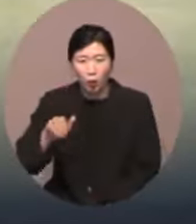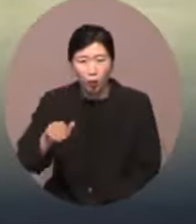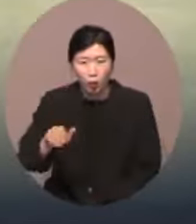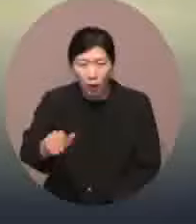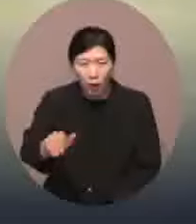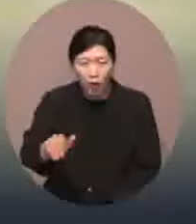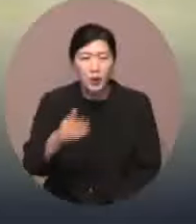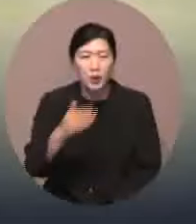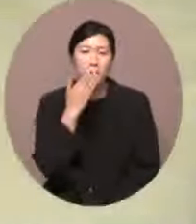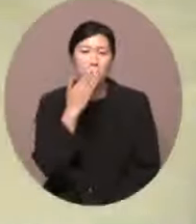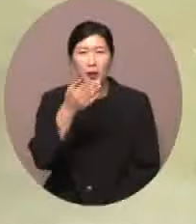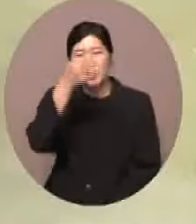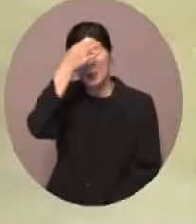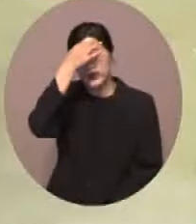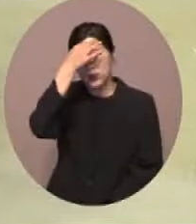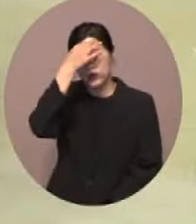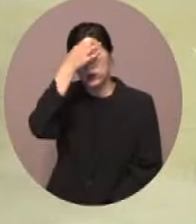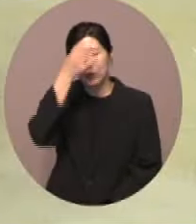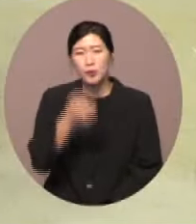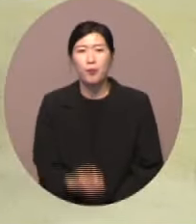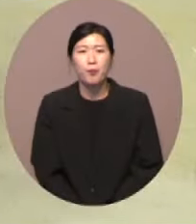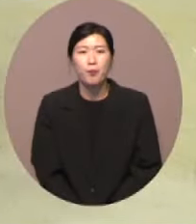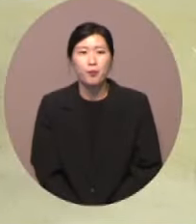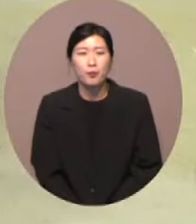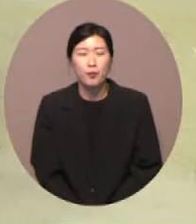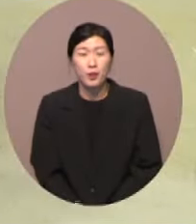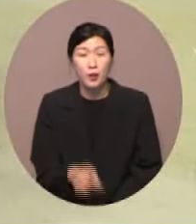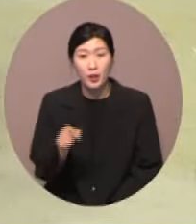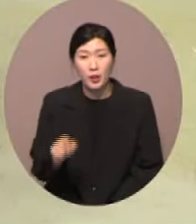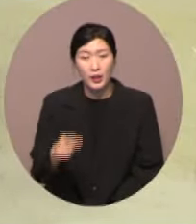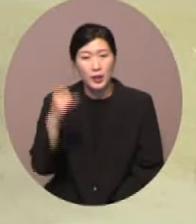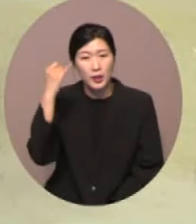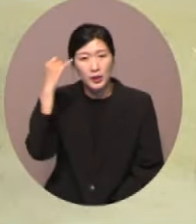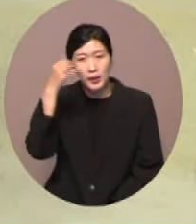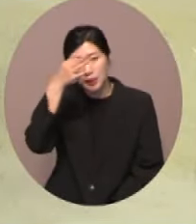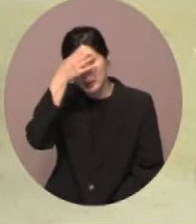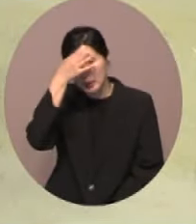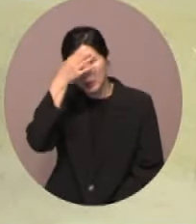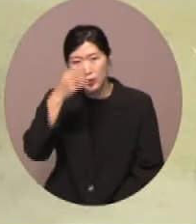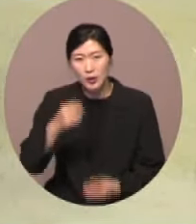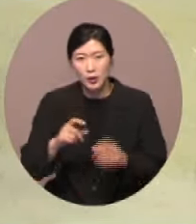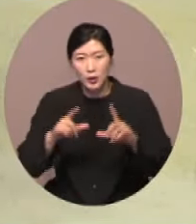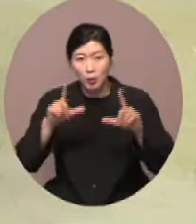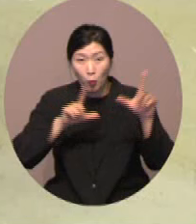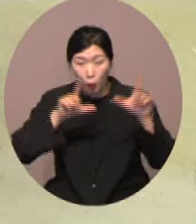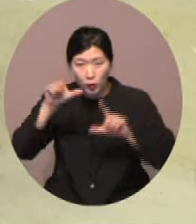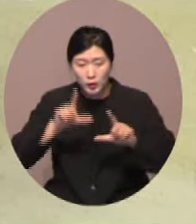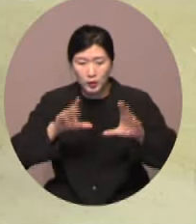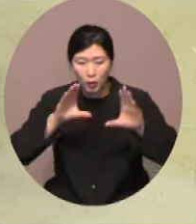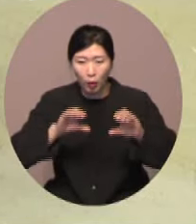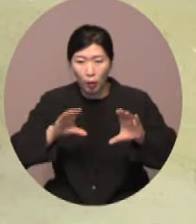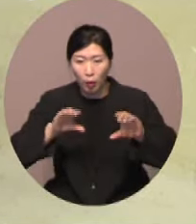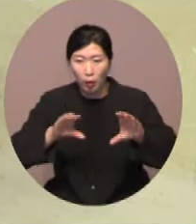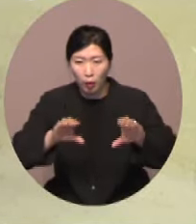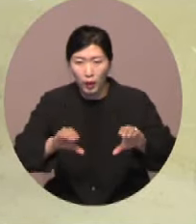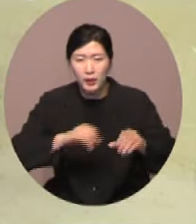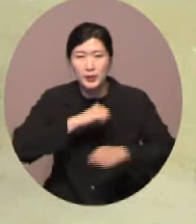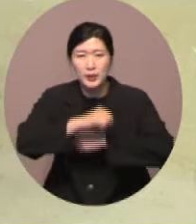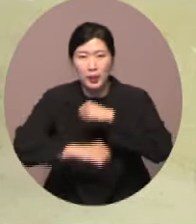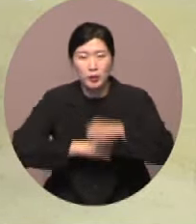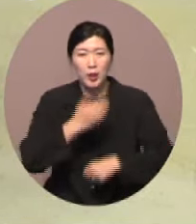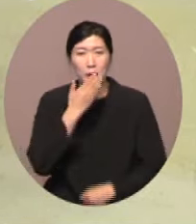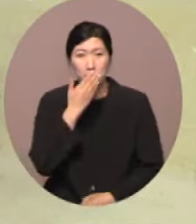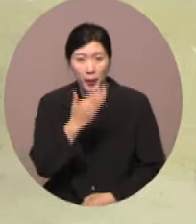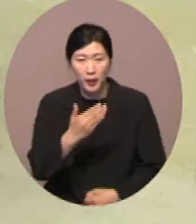강성이 바뀌게 되면서 이번에 개발된 모핑 1은 강성을 자유 자주로 조절할 수 있어 어떤 환경에서도